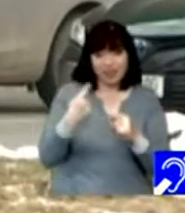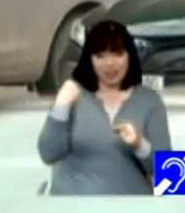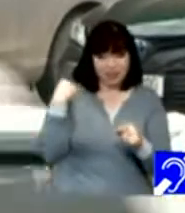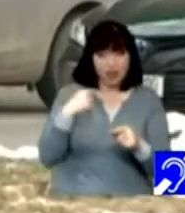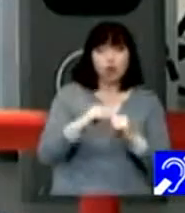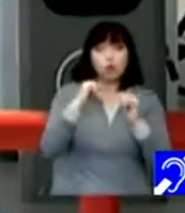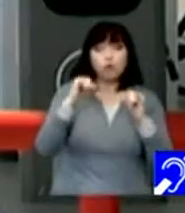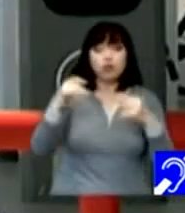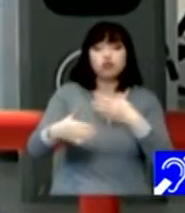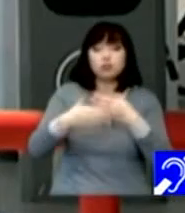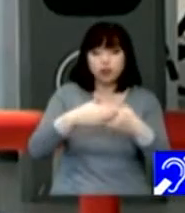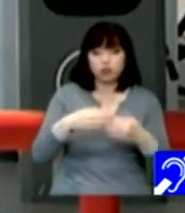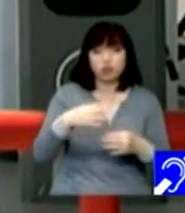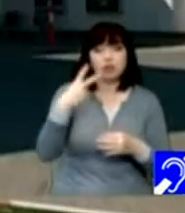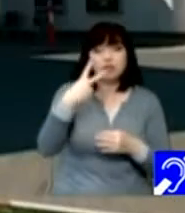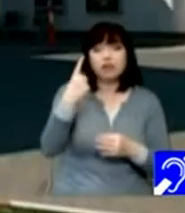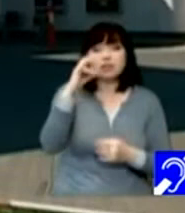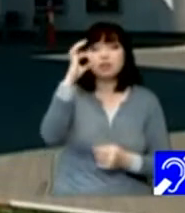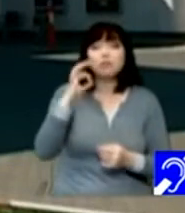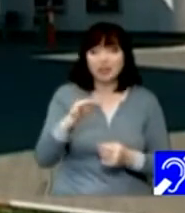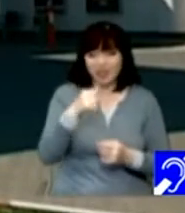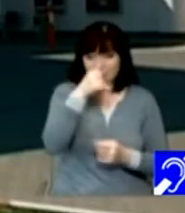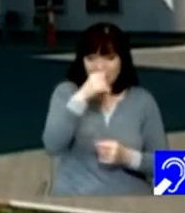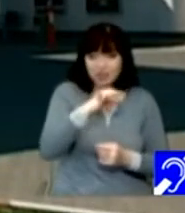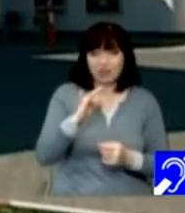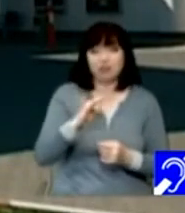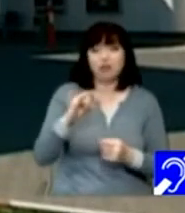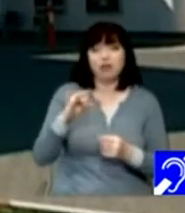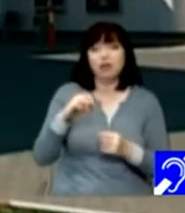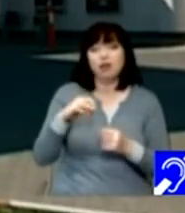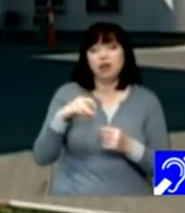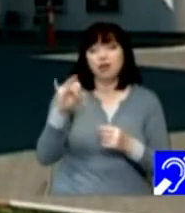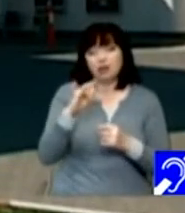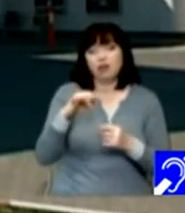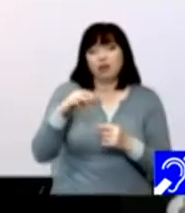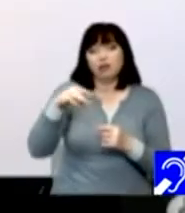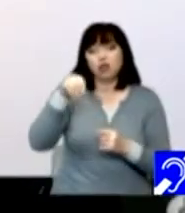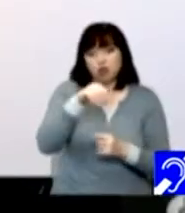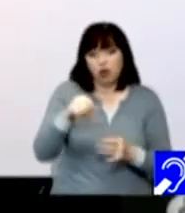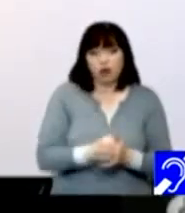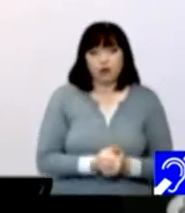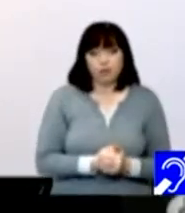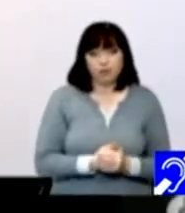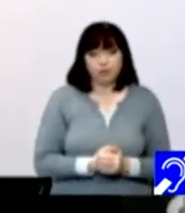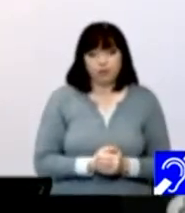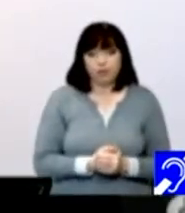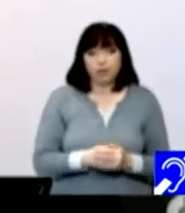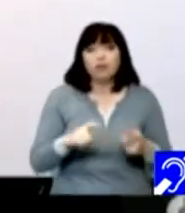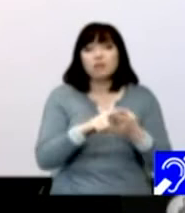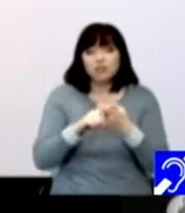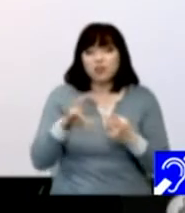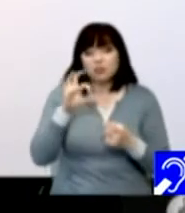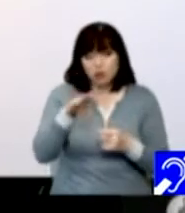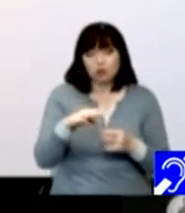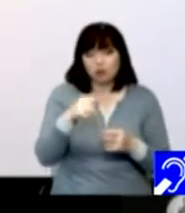s-au majorat cu aproape 21% în cazul benzinei și cu 23% în cazul motorinei. Ține de evoluția prețurilor